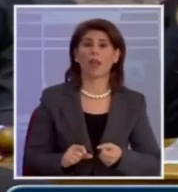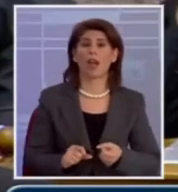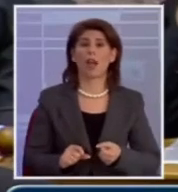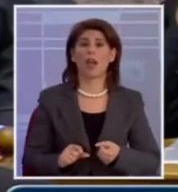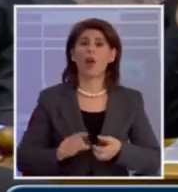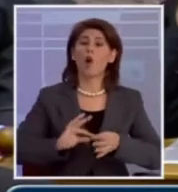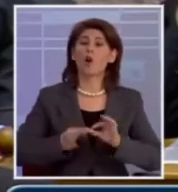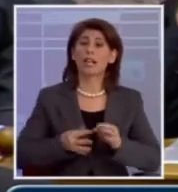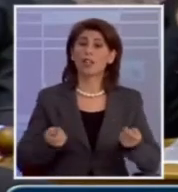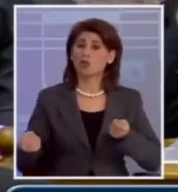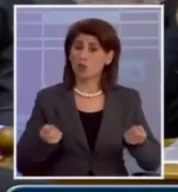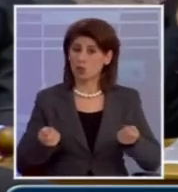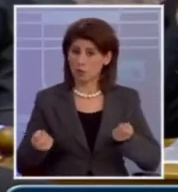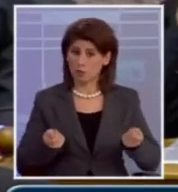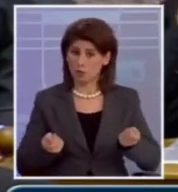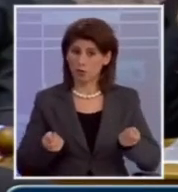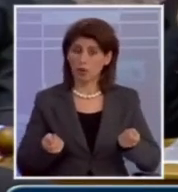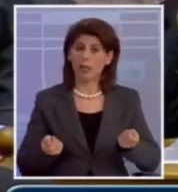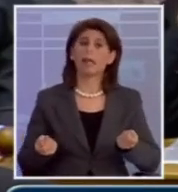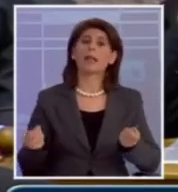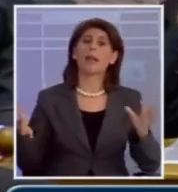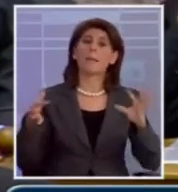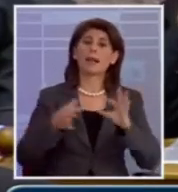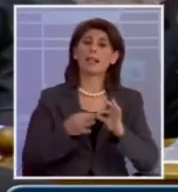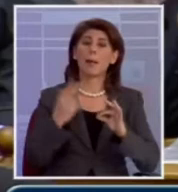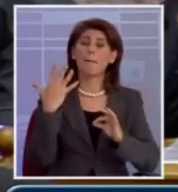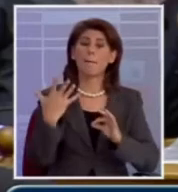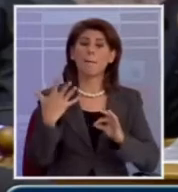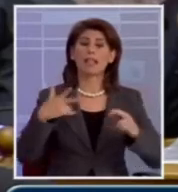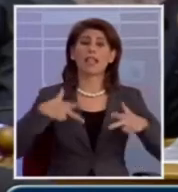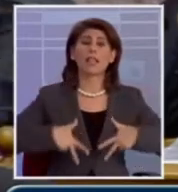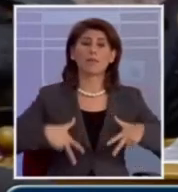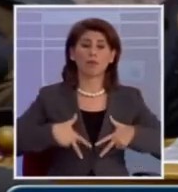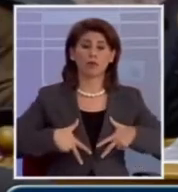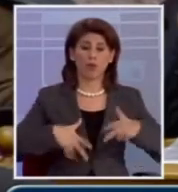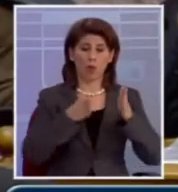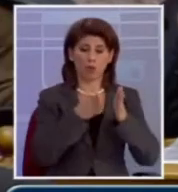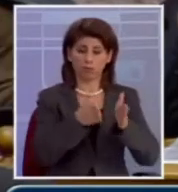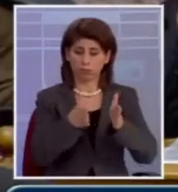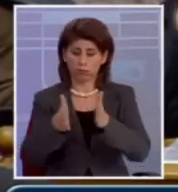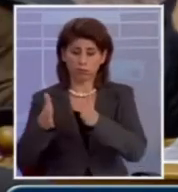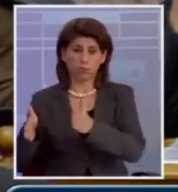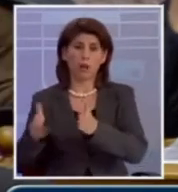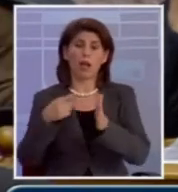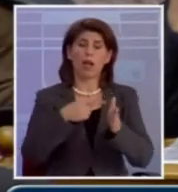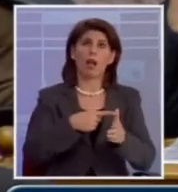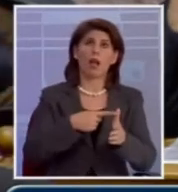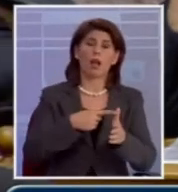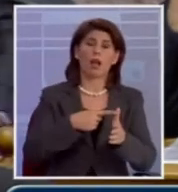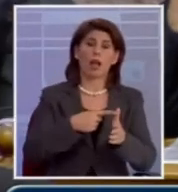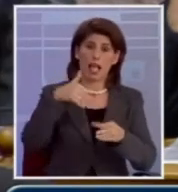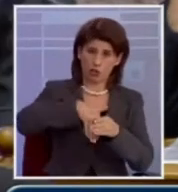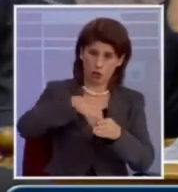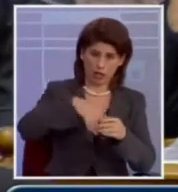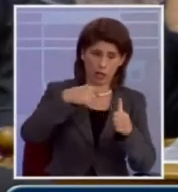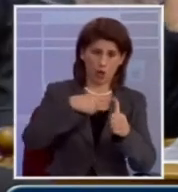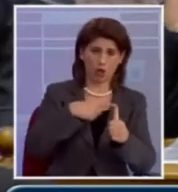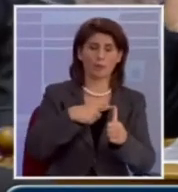οργανικού συντονισμού και επανασύνδεσης 5 υπουργικών χαρτοφυλακίων, αυτών του